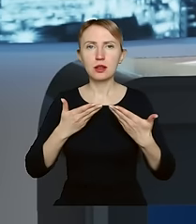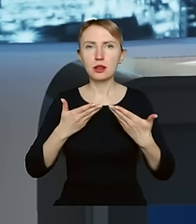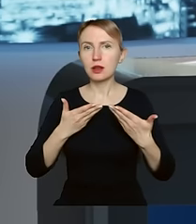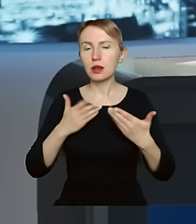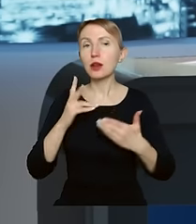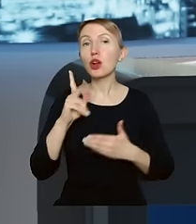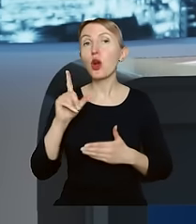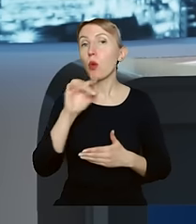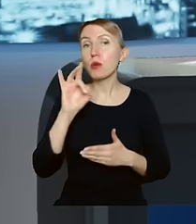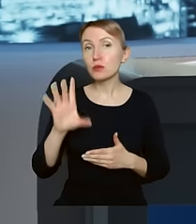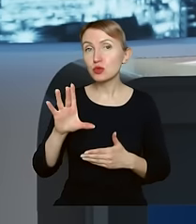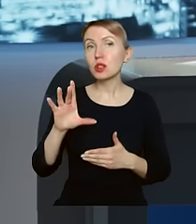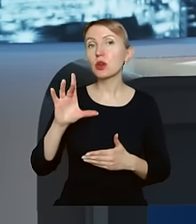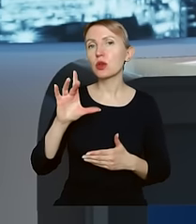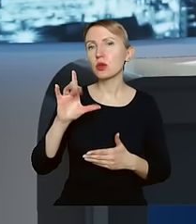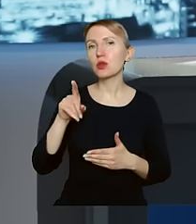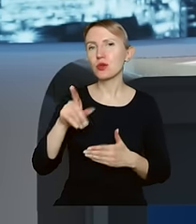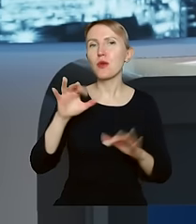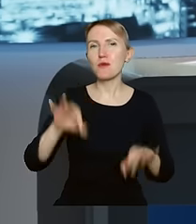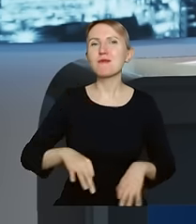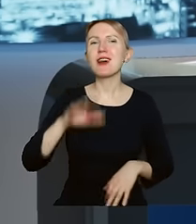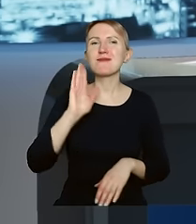Kołobrzeg Budzistowo, bo też tam ma pan swoich fanów,